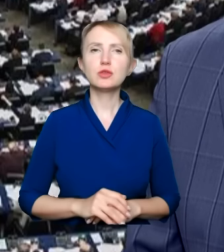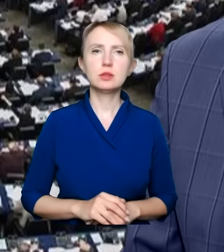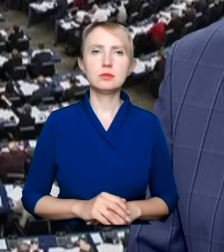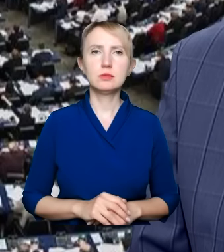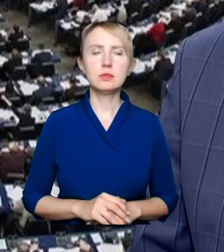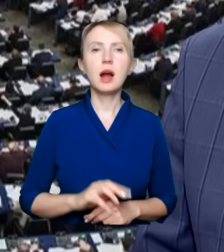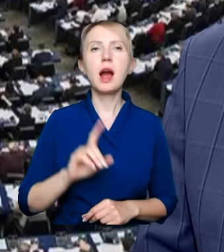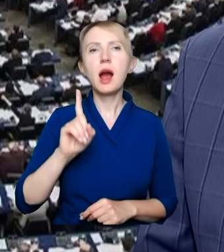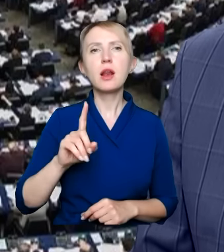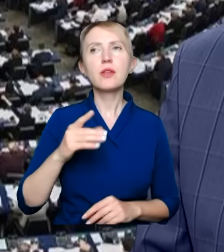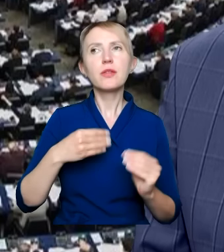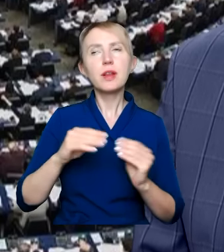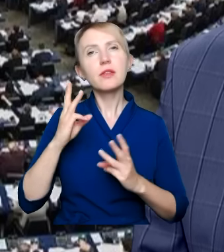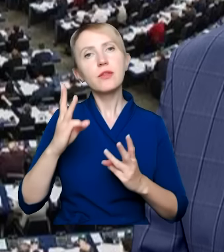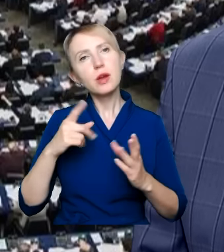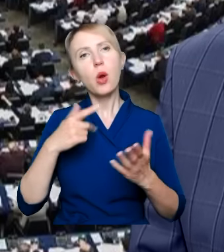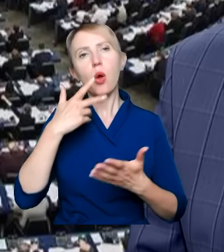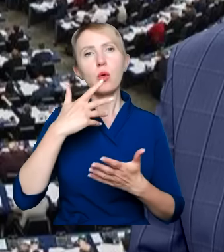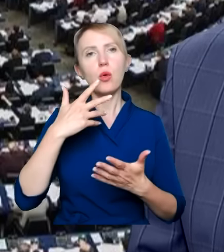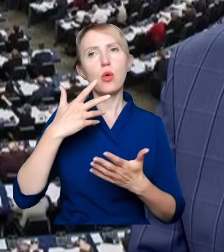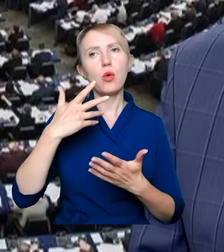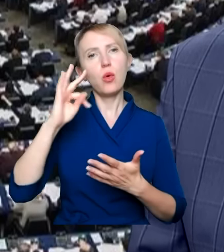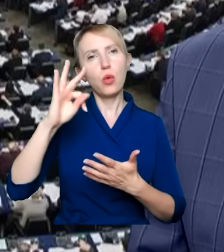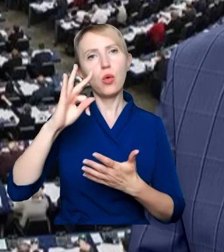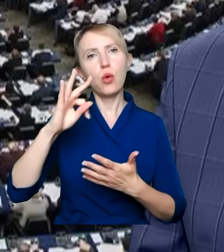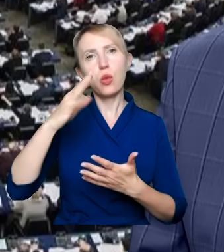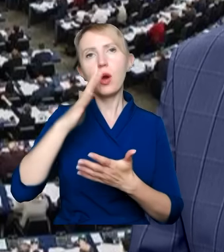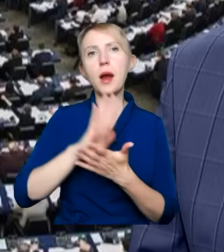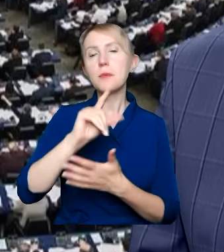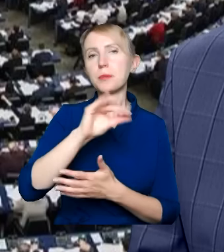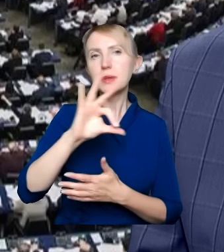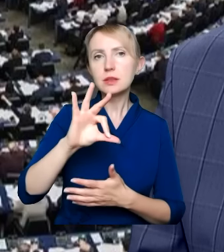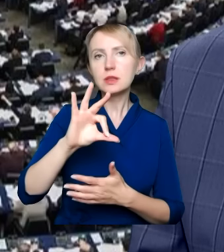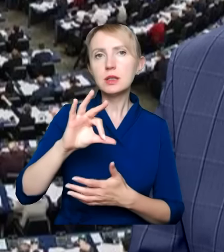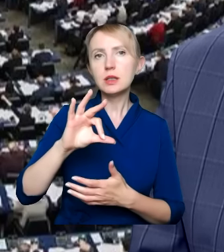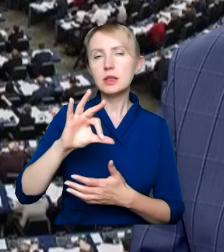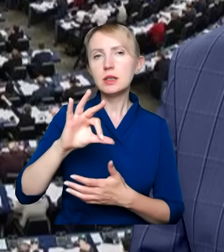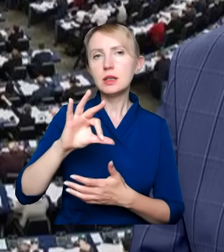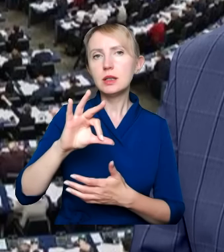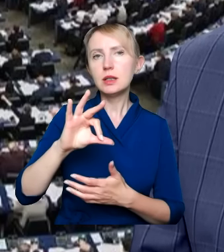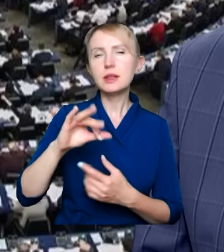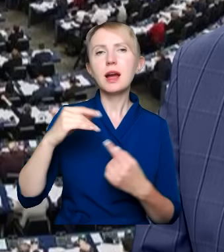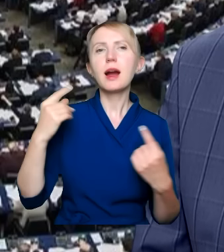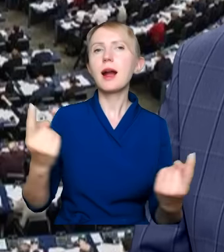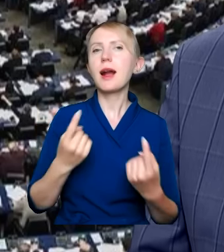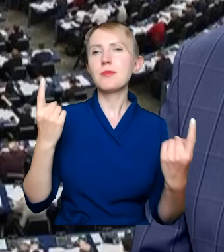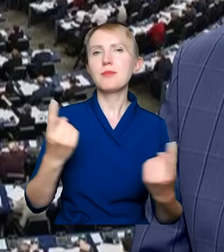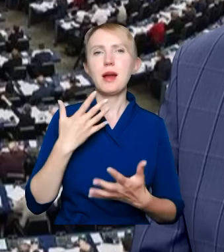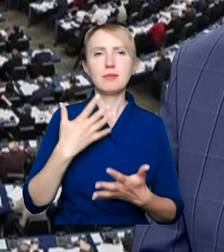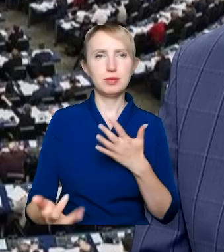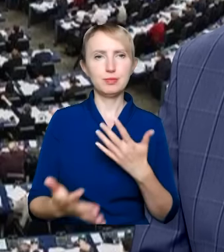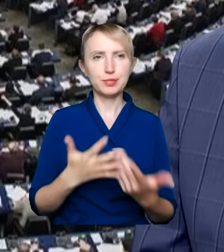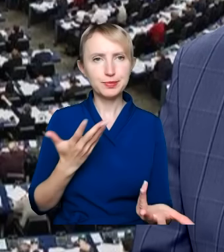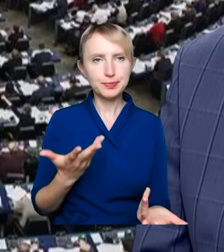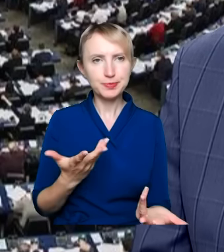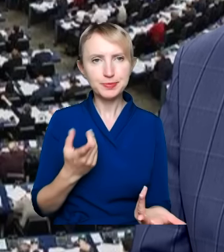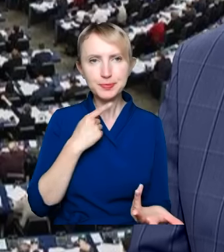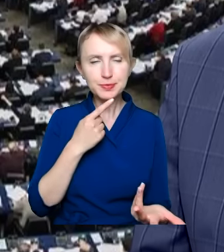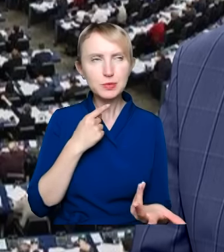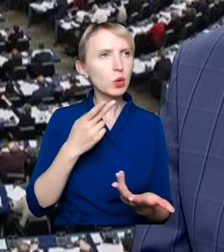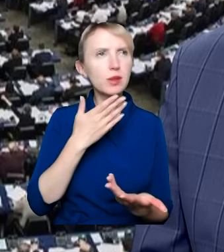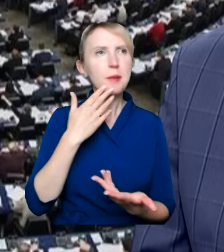ważniejsi z perspektywy Prawa i Sprawiedliwości wydaje się że dość ospała kampania to znaczy taka która niezbyt wyraźnie